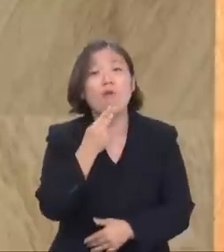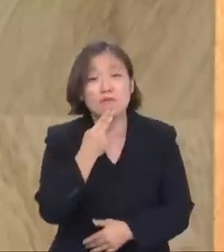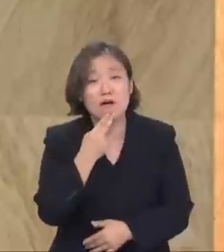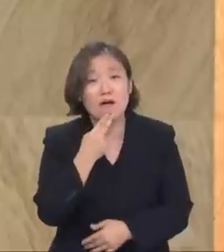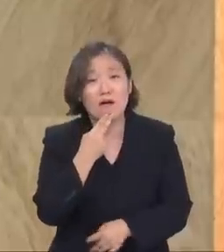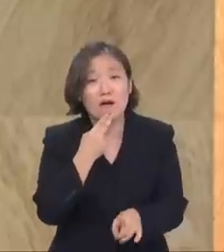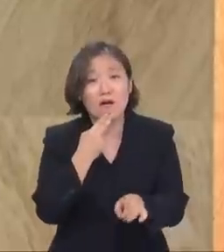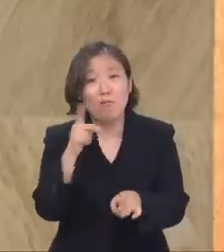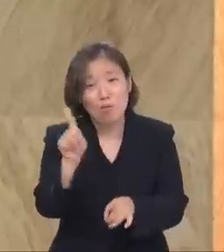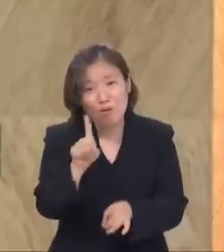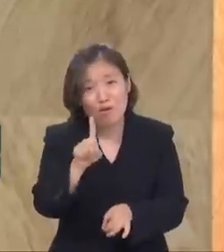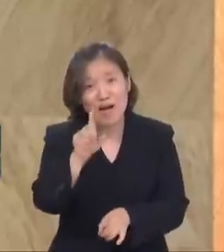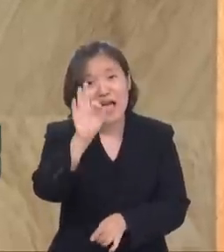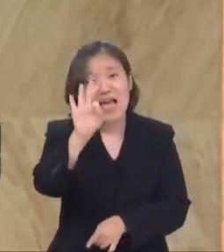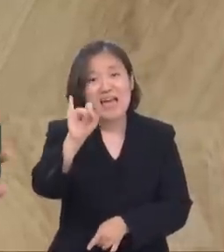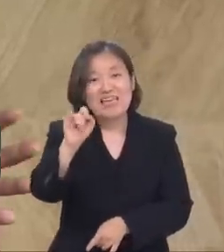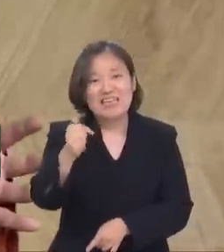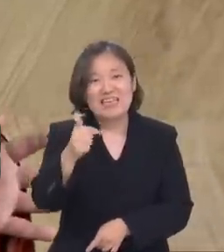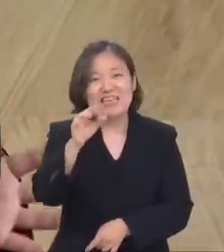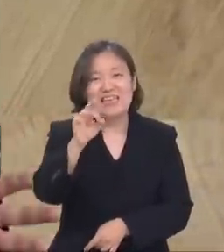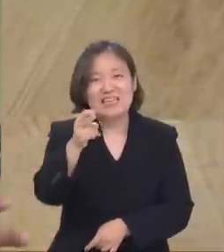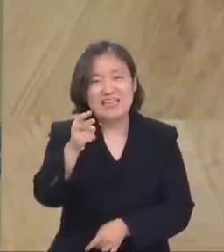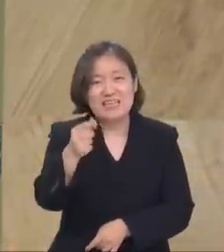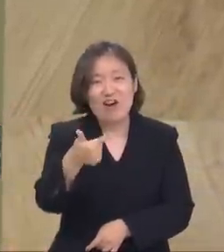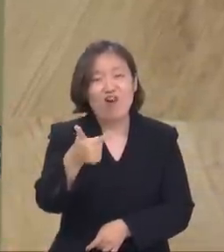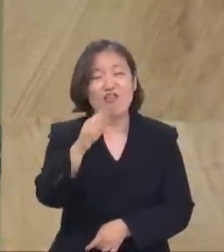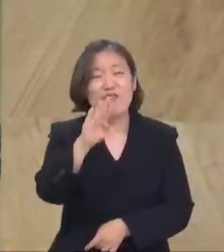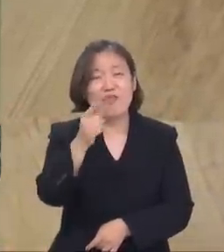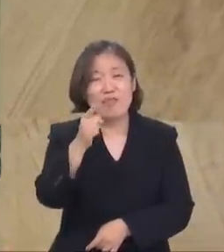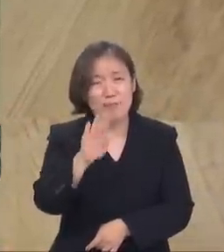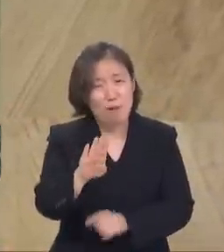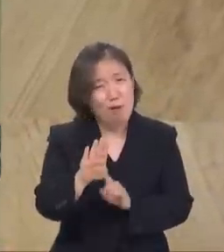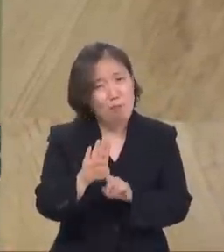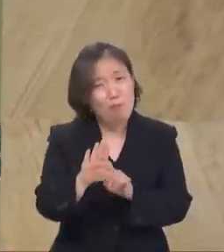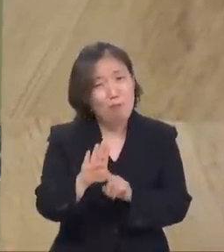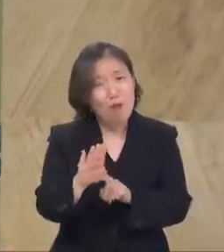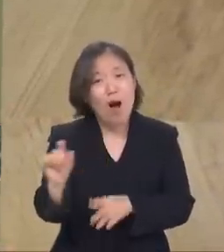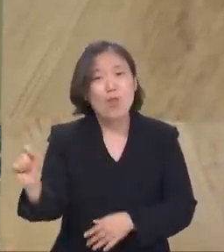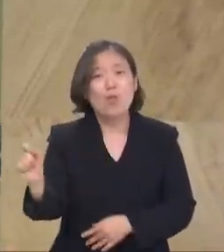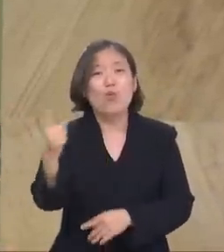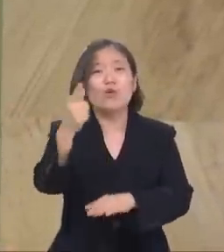인연법이다 우리 앞에 펼쳐진이 모든게 다 이념법이다